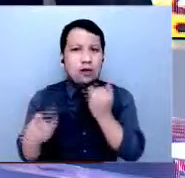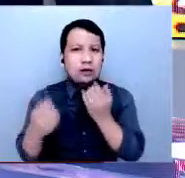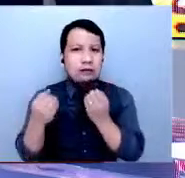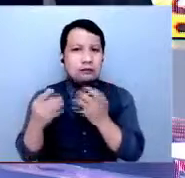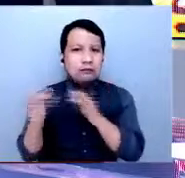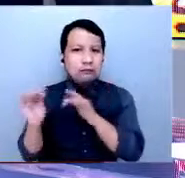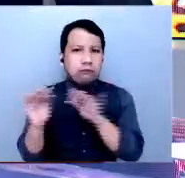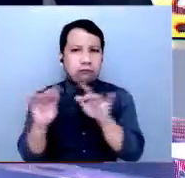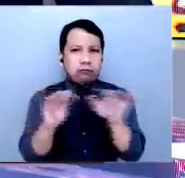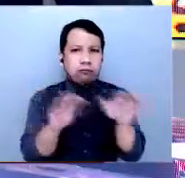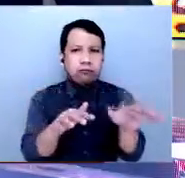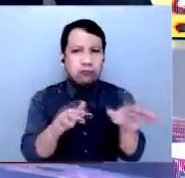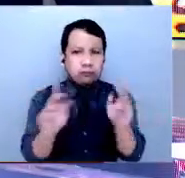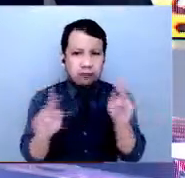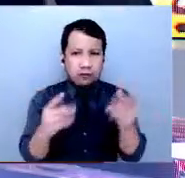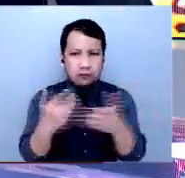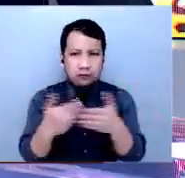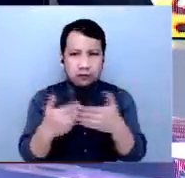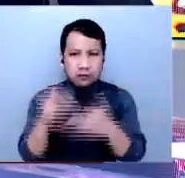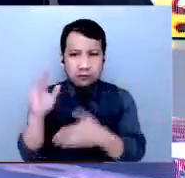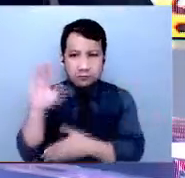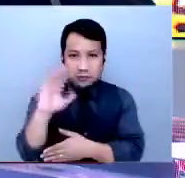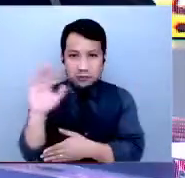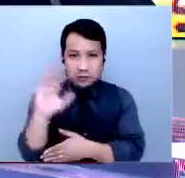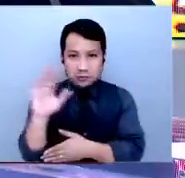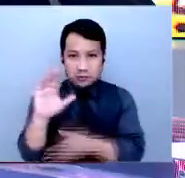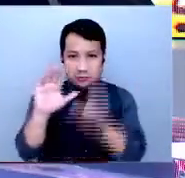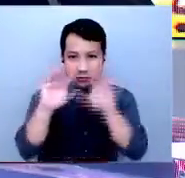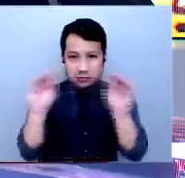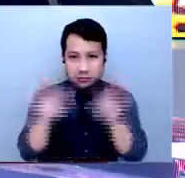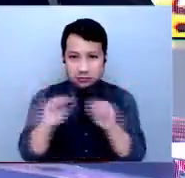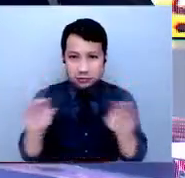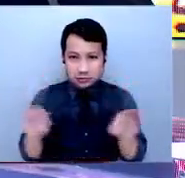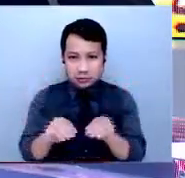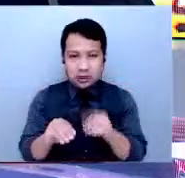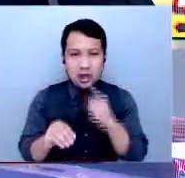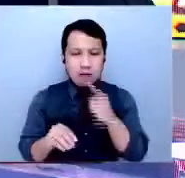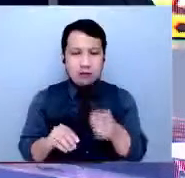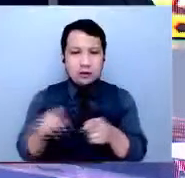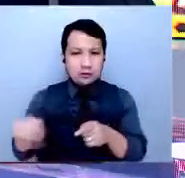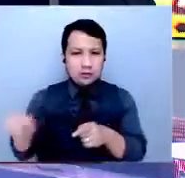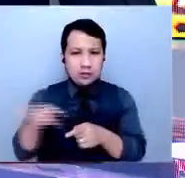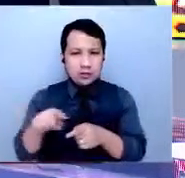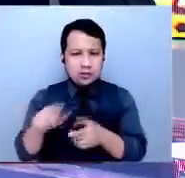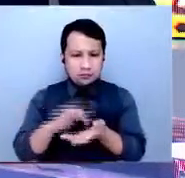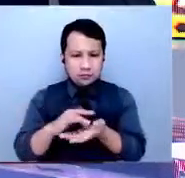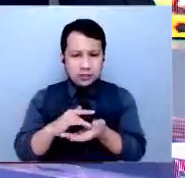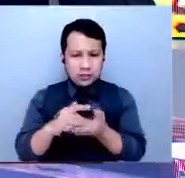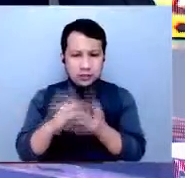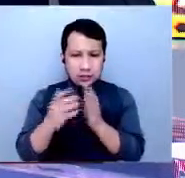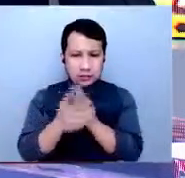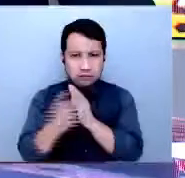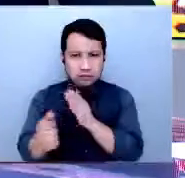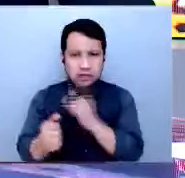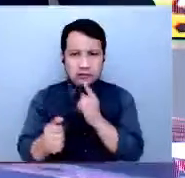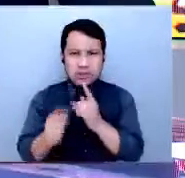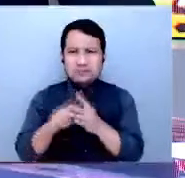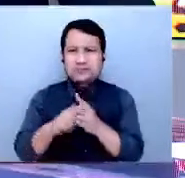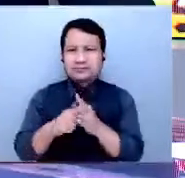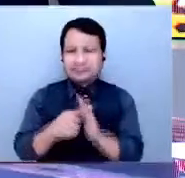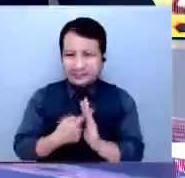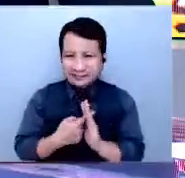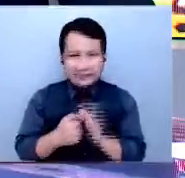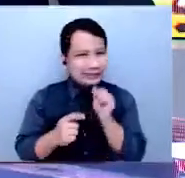tao, lalo't papalapit na ang Christmas holidays. Ang hirit naman ng ilang medical experts, sa simula pa lang ay hindi na